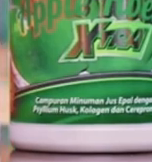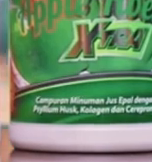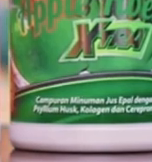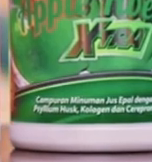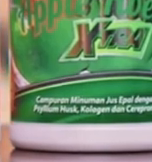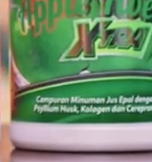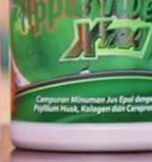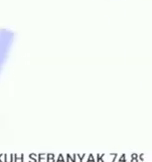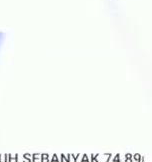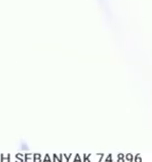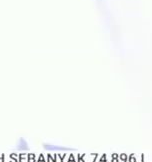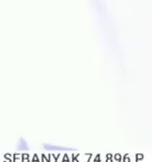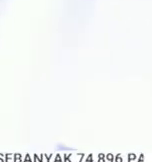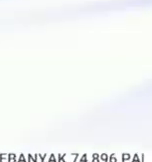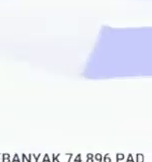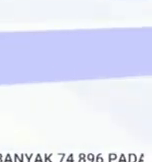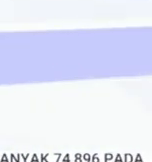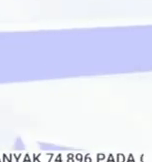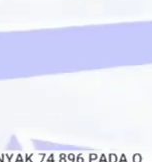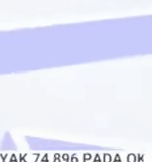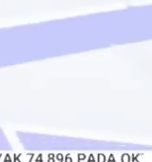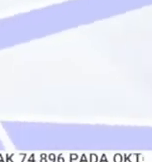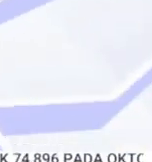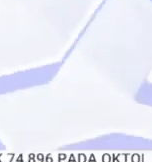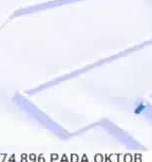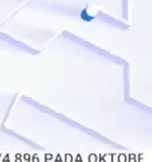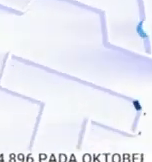Pastikan V Asia baru beli.